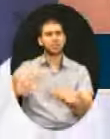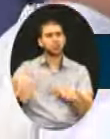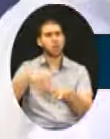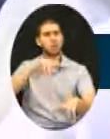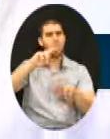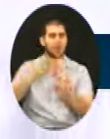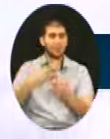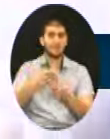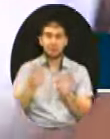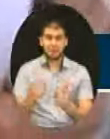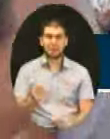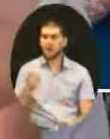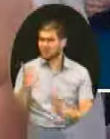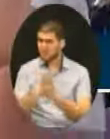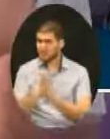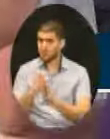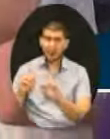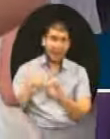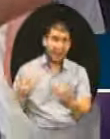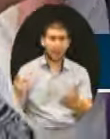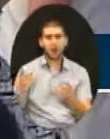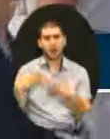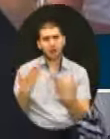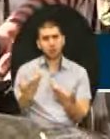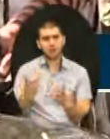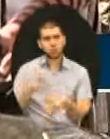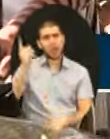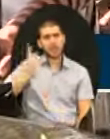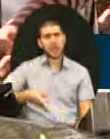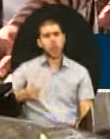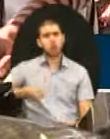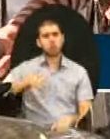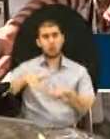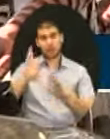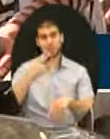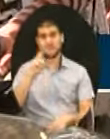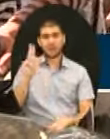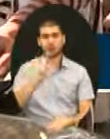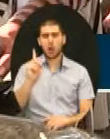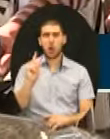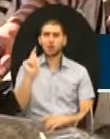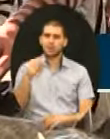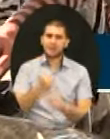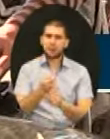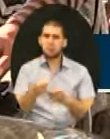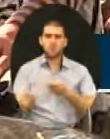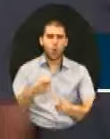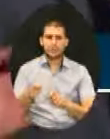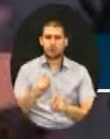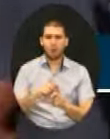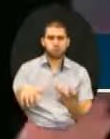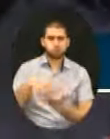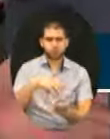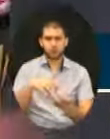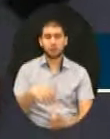עולמי, ובאמת אני שמח... ביקשתם באופן חריג לאפשר לכם, יש הנחיה הרי של ראש הממשלה, אתה גם הבטחת לו שאתה לא תעלה, לא תעשה פרובוקציות ולא תעלה